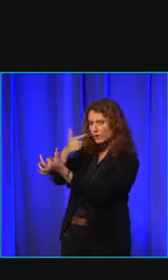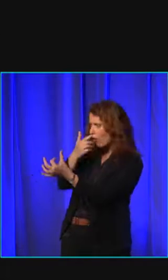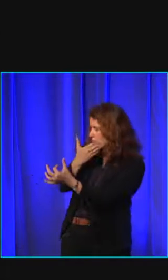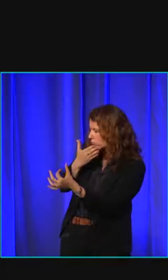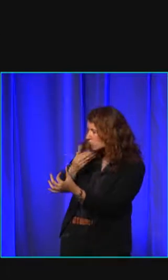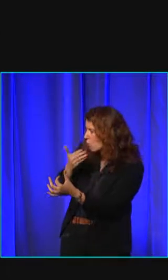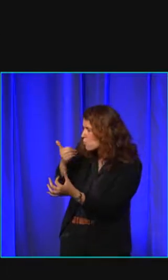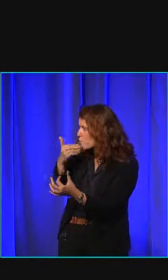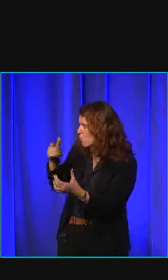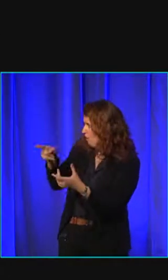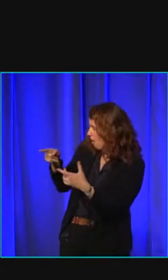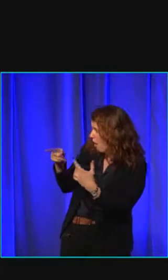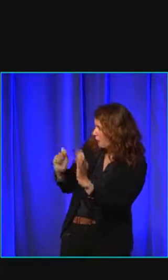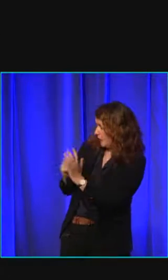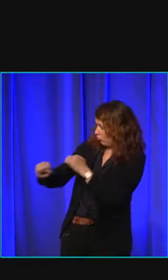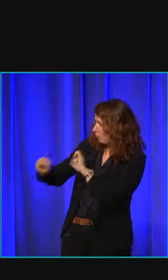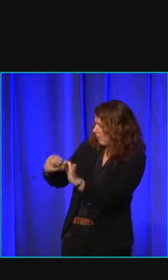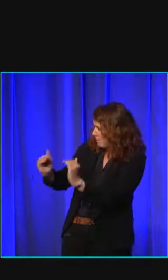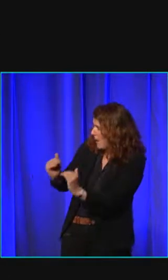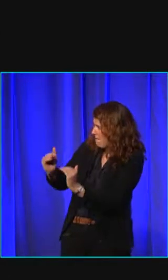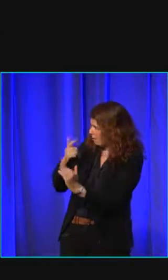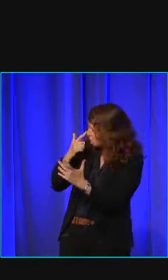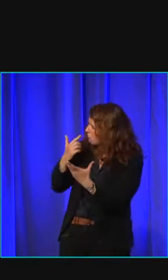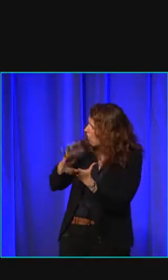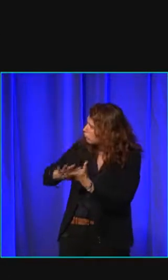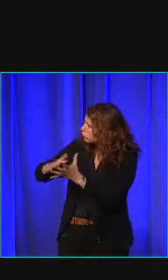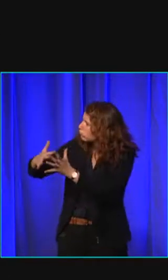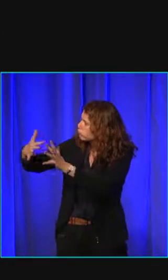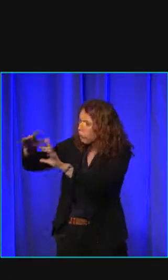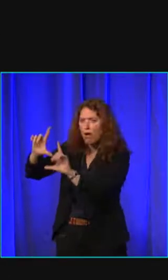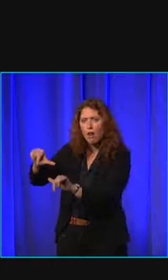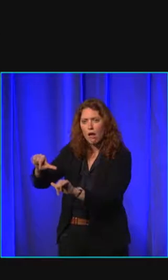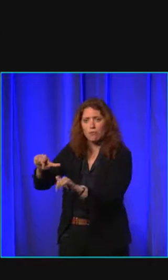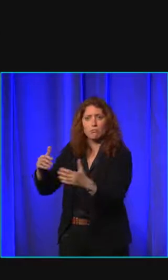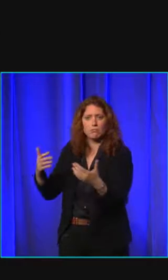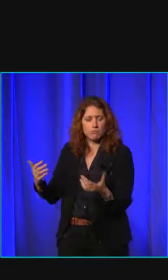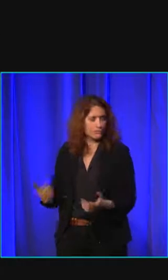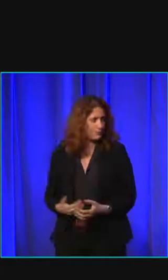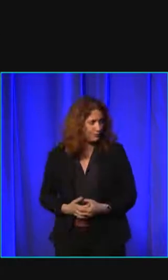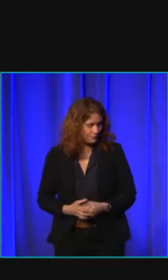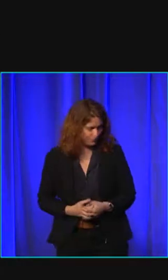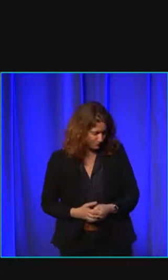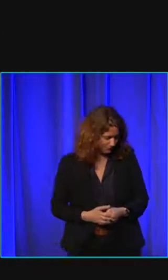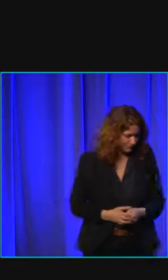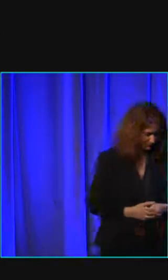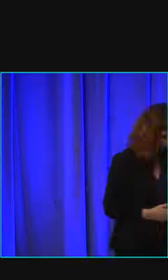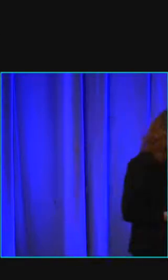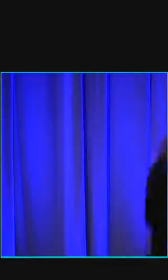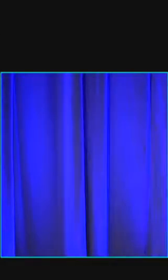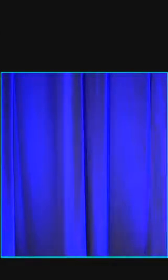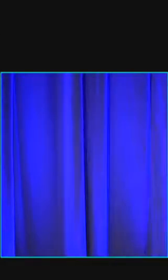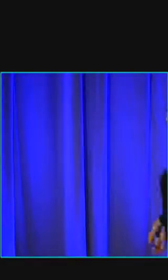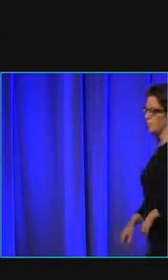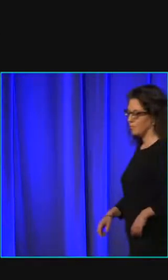l'aise quand il réalise ce geste. Comme il a réalisé, il y a eu des sensations périphériques. Et donc,